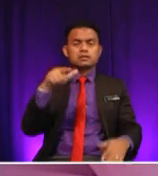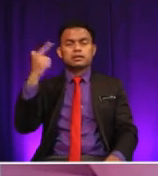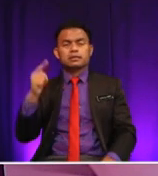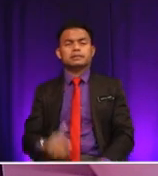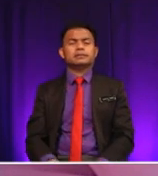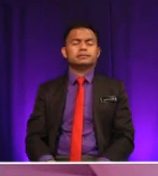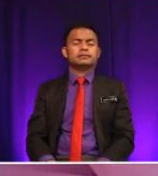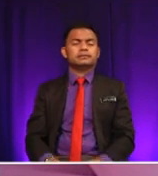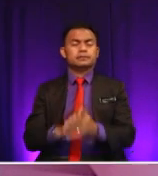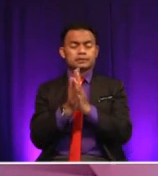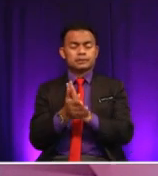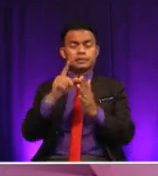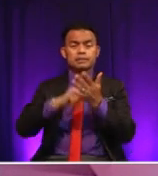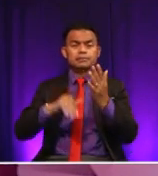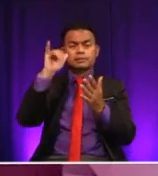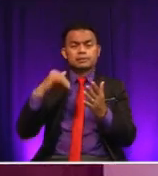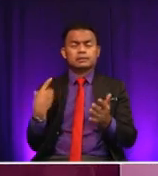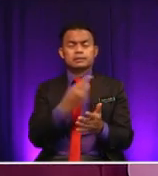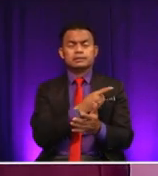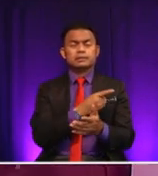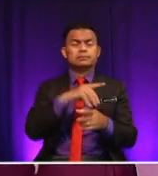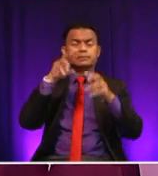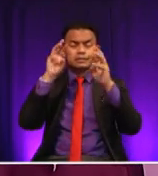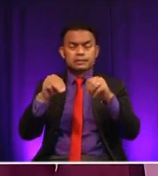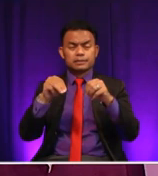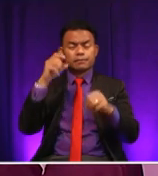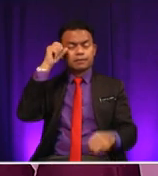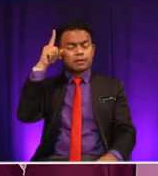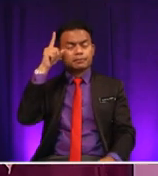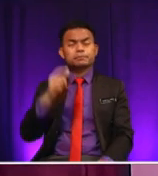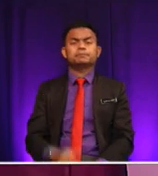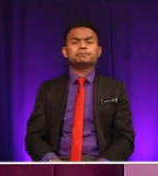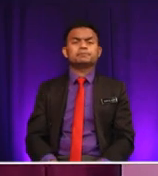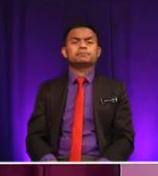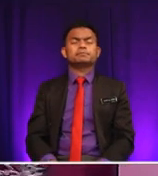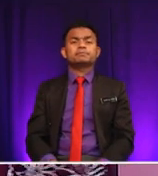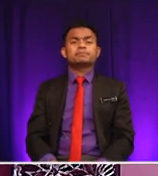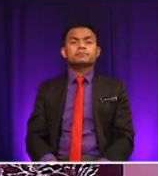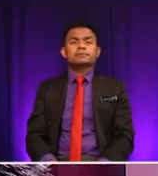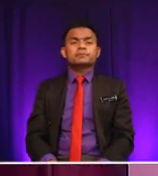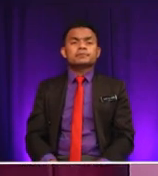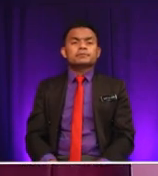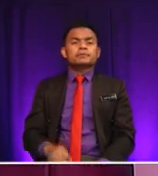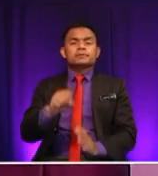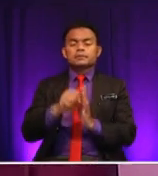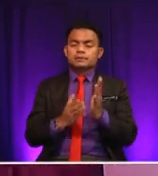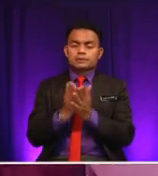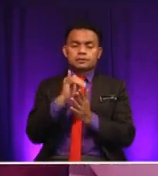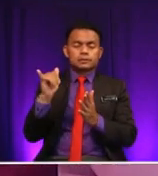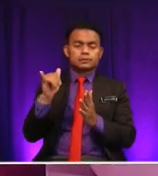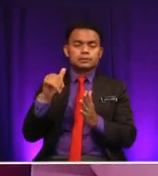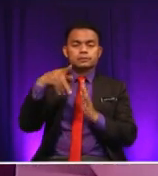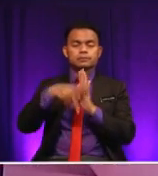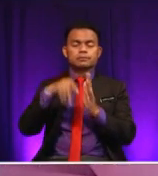apa yang dibincangkan untuk keluarkan persoalan itu penting pemahaman itu penting oke seterusnya persoalan pada